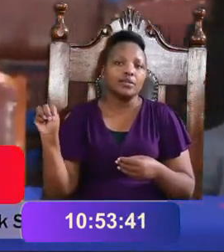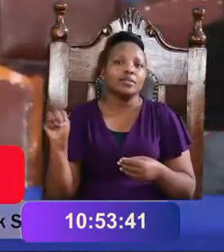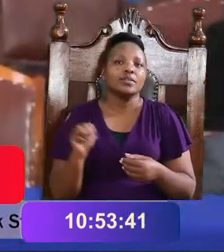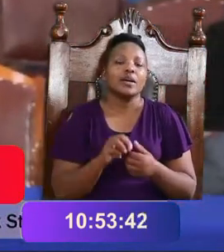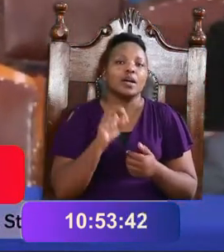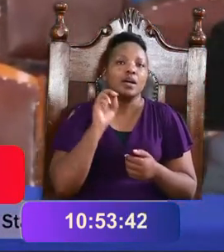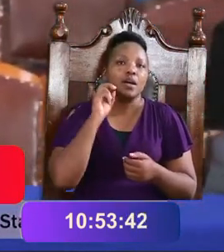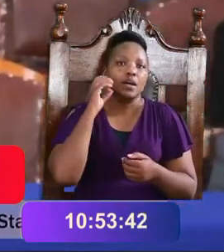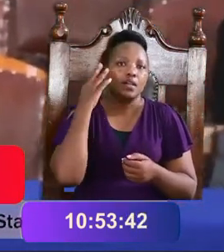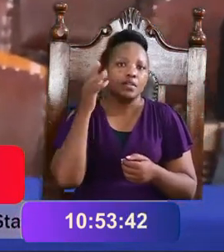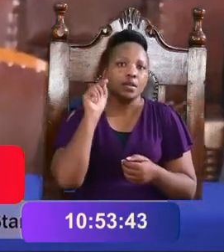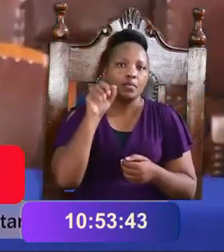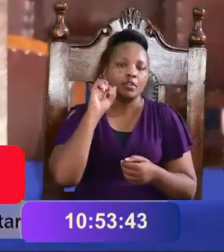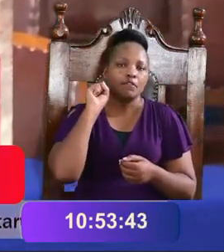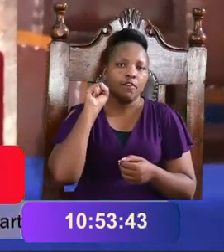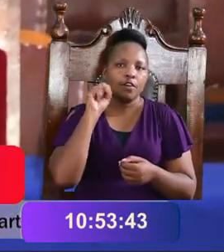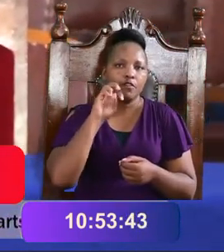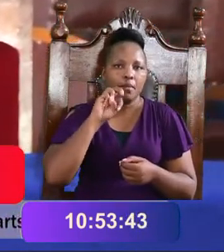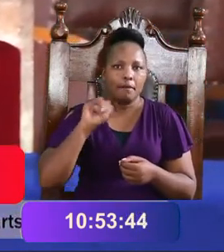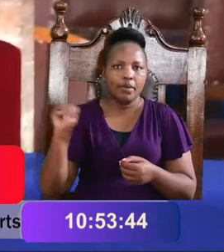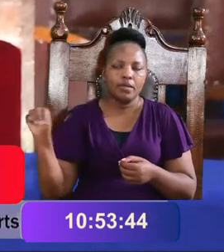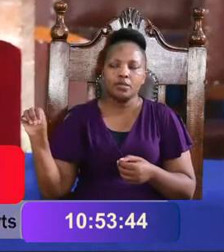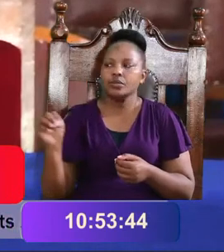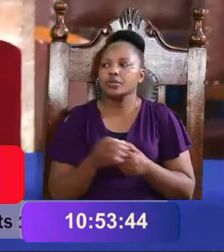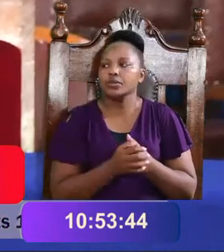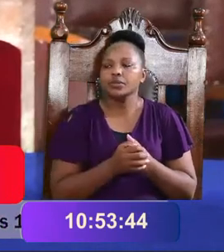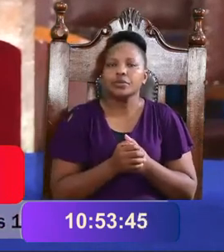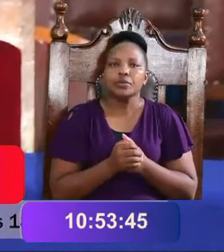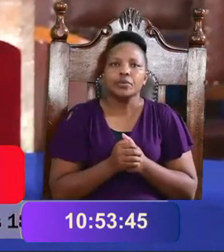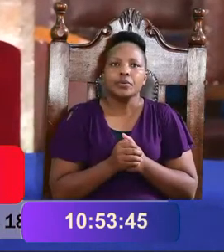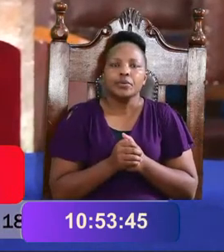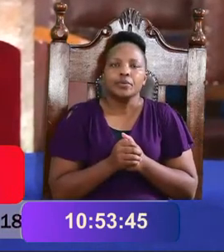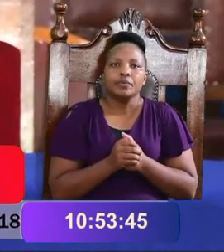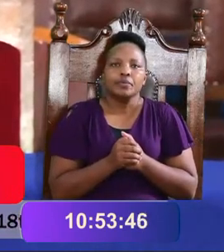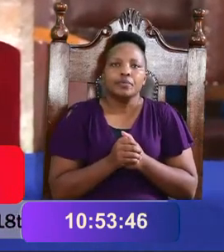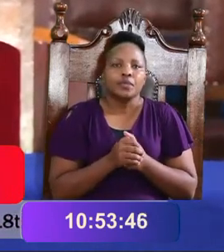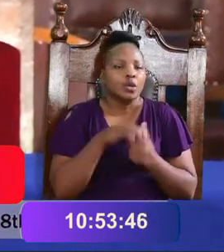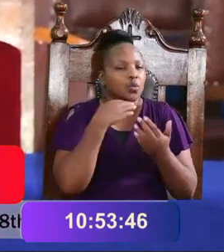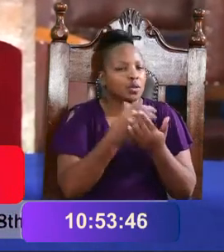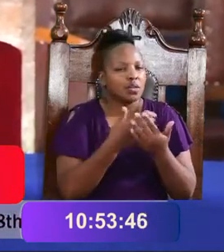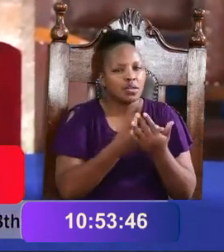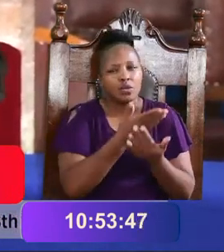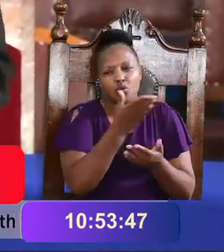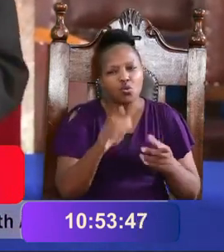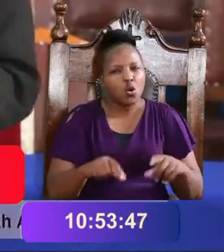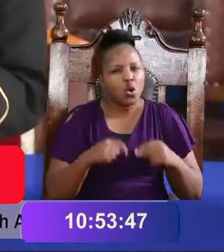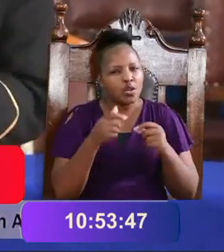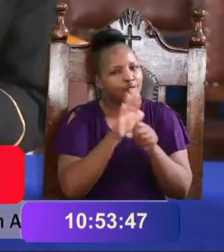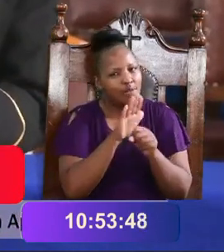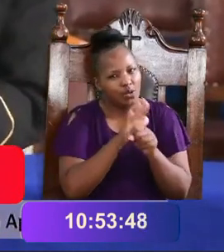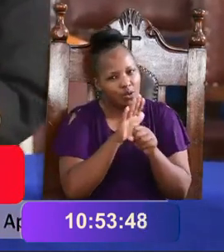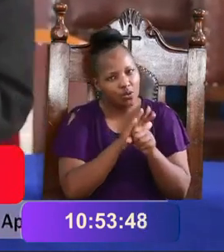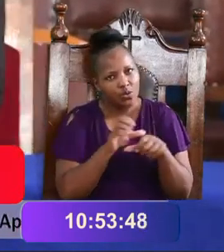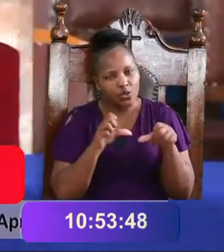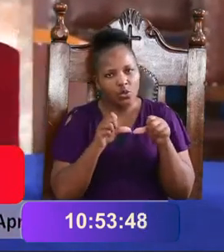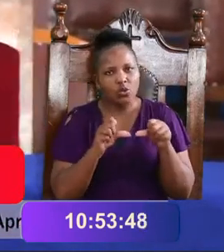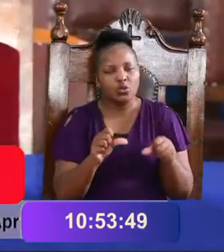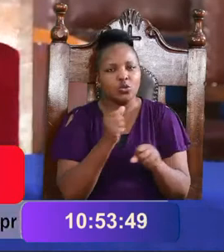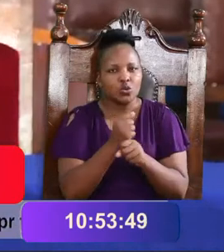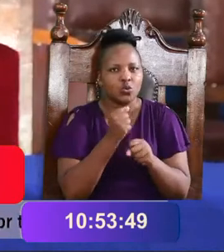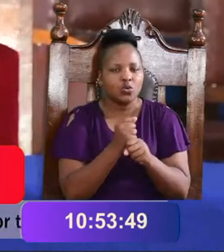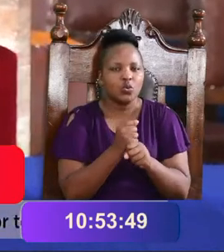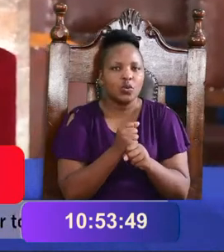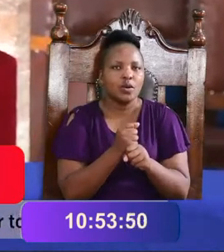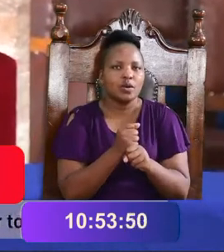3.5. Na tunashukuru Bwana na pia nyinyi kuwashukuru kwa kujitolea. Na tutazidi kufanya